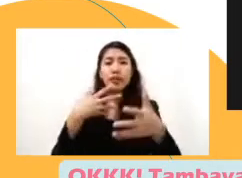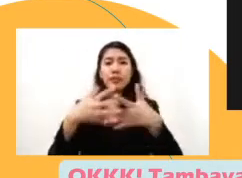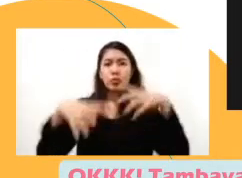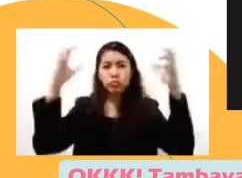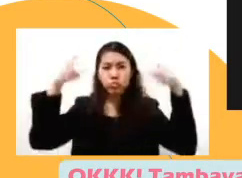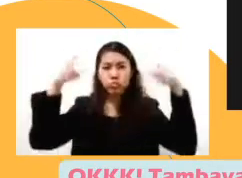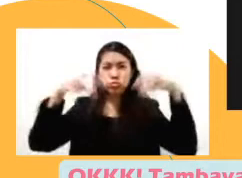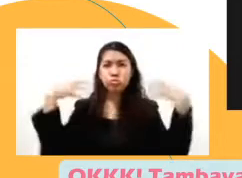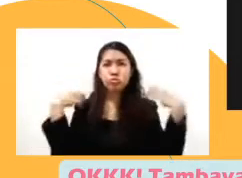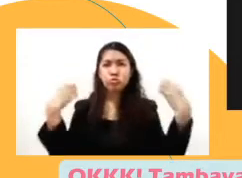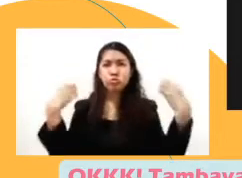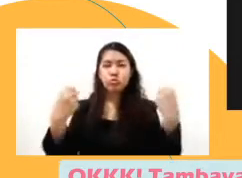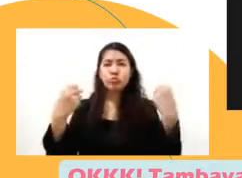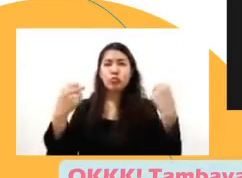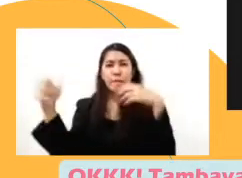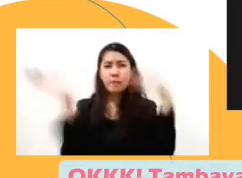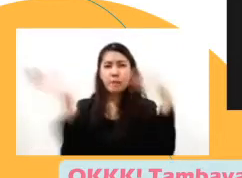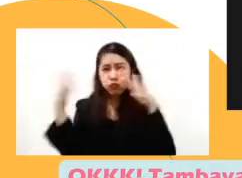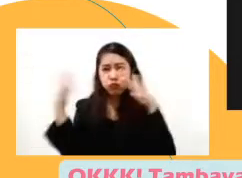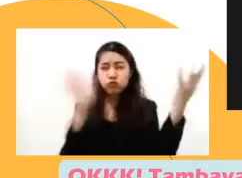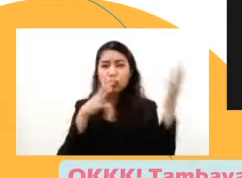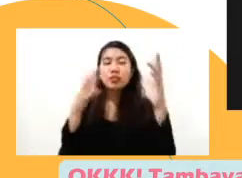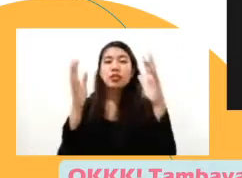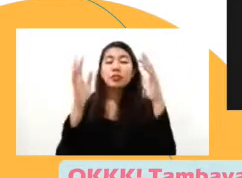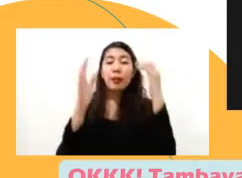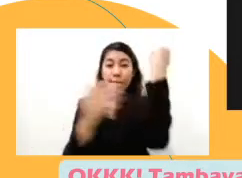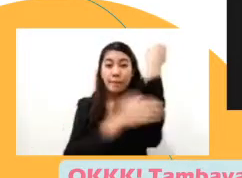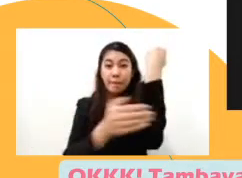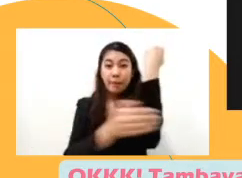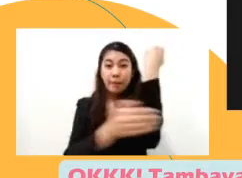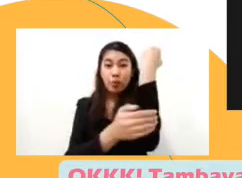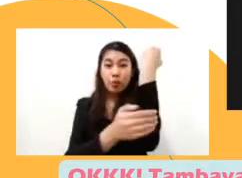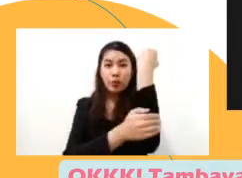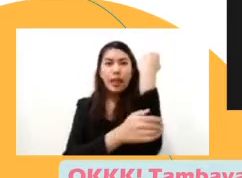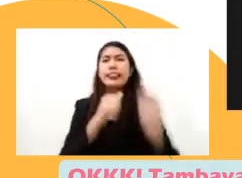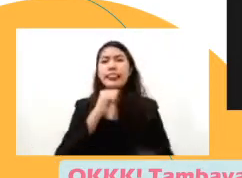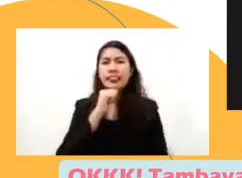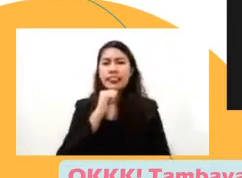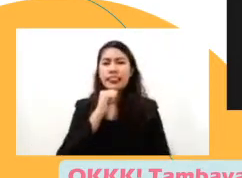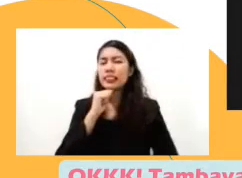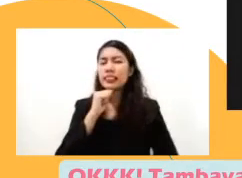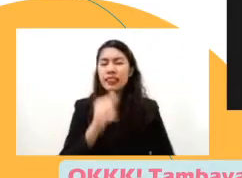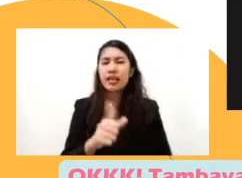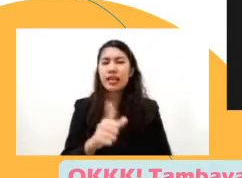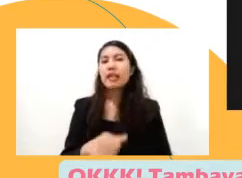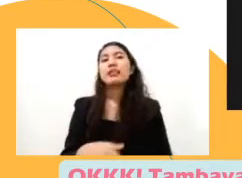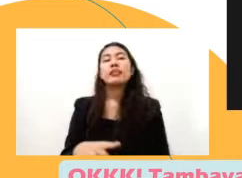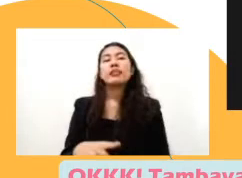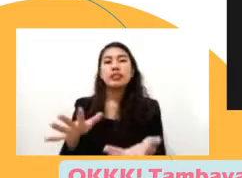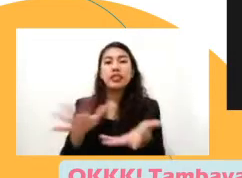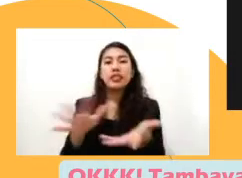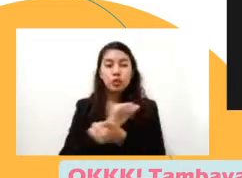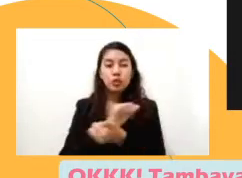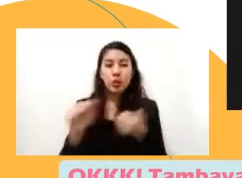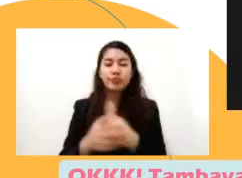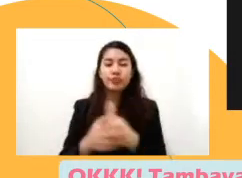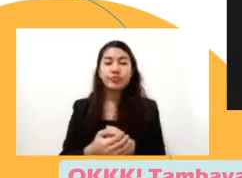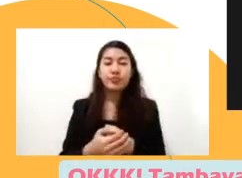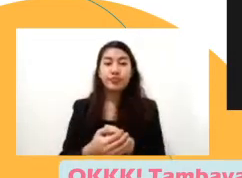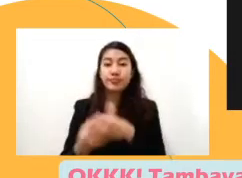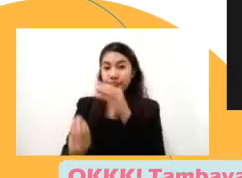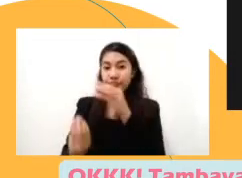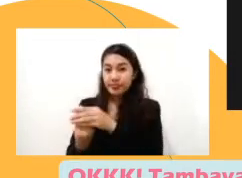pa sa kawayan, mga katambayers, gaano man sila lumaki, no, yung pagkataas-taas, no, kapag dumarating na ang